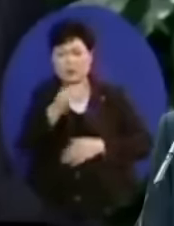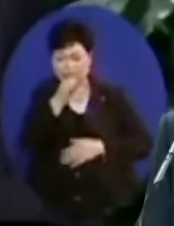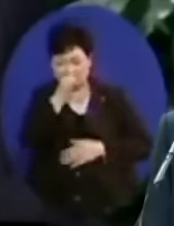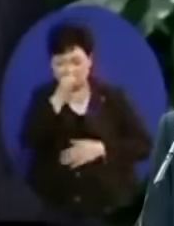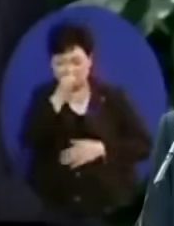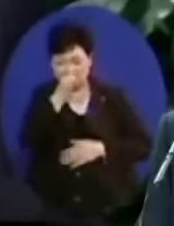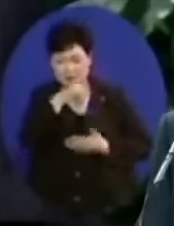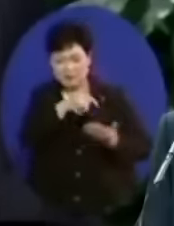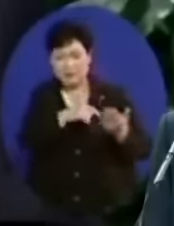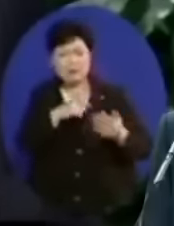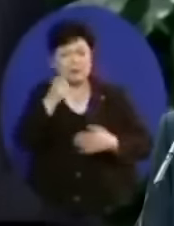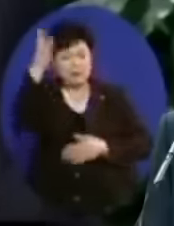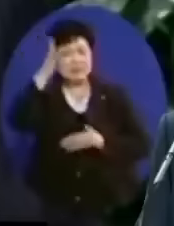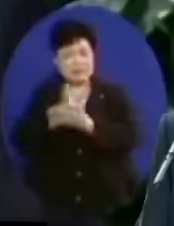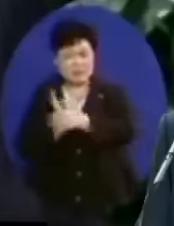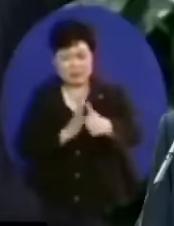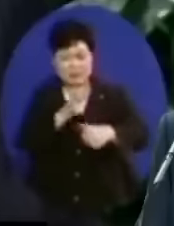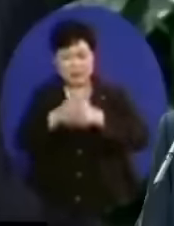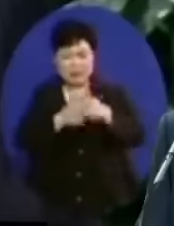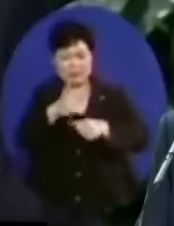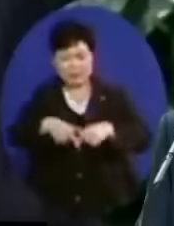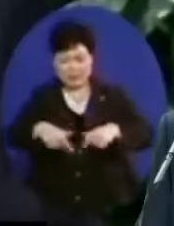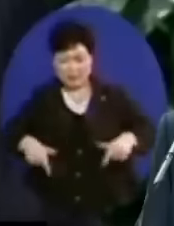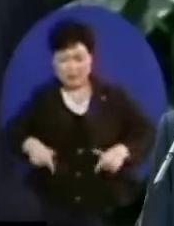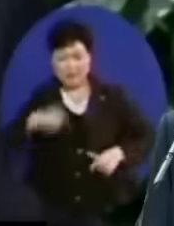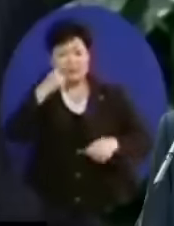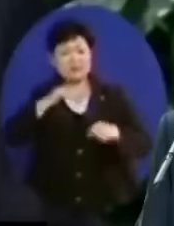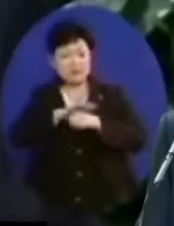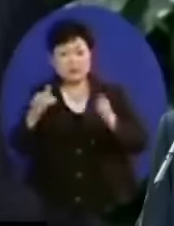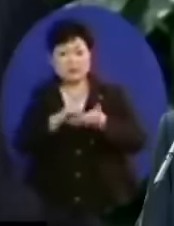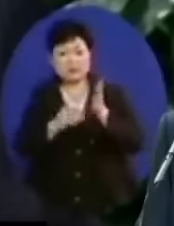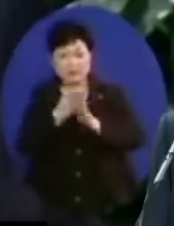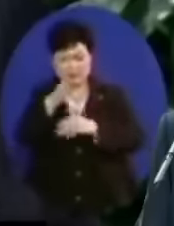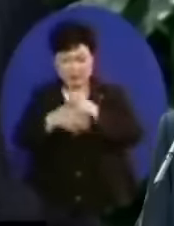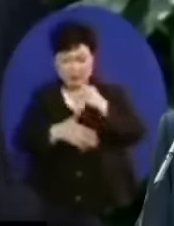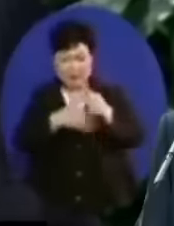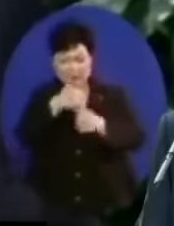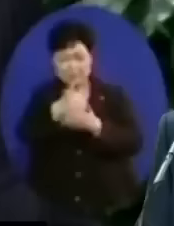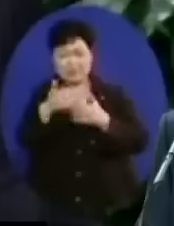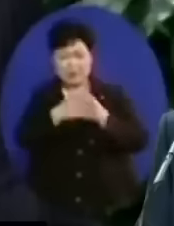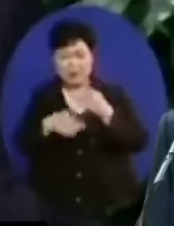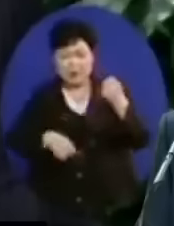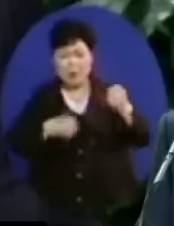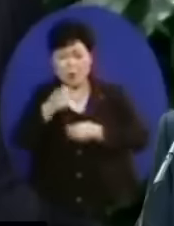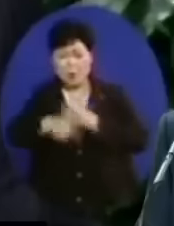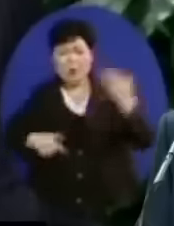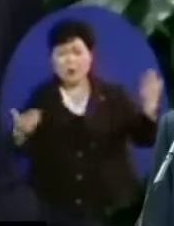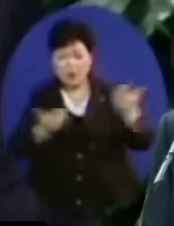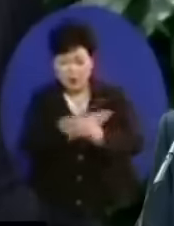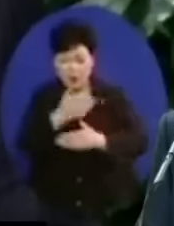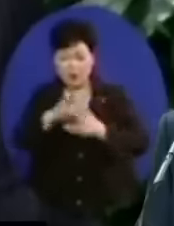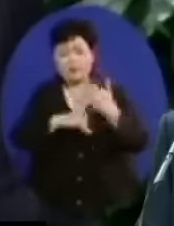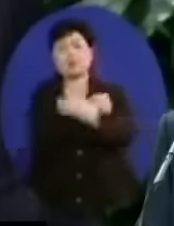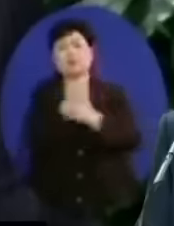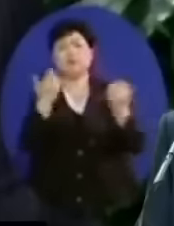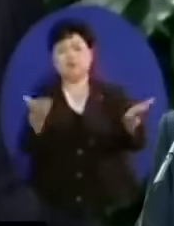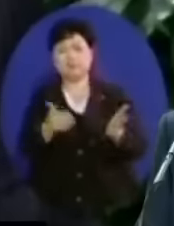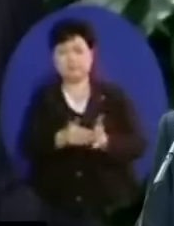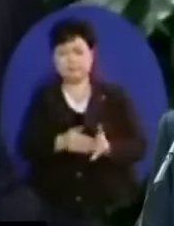것입니다. 하나님은 자비와 긍휼이 한이 없이 많으신 분이라 회개만 하면 용서해 주시는 것입니다.